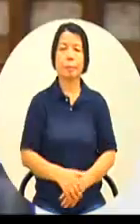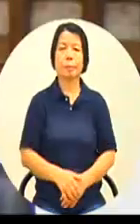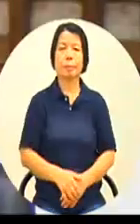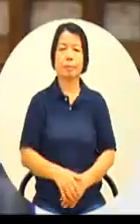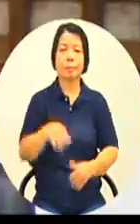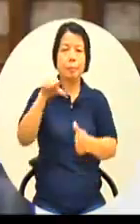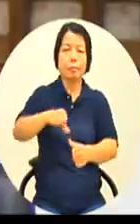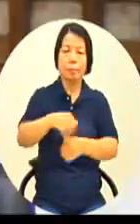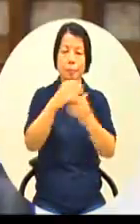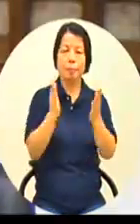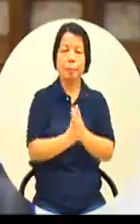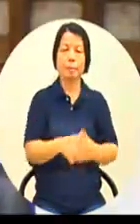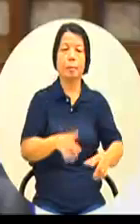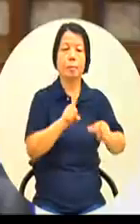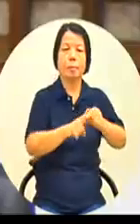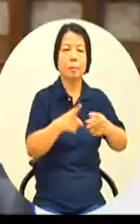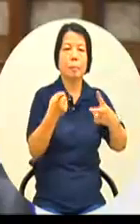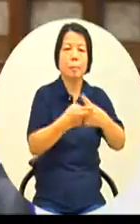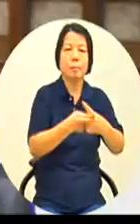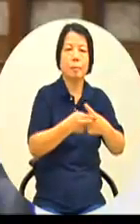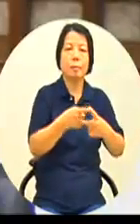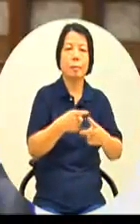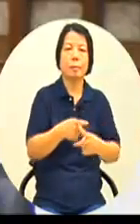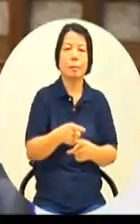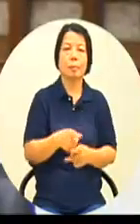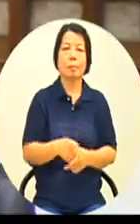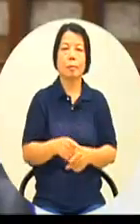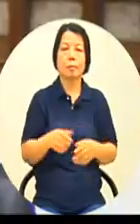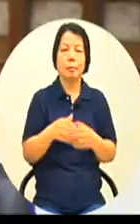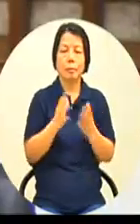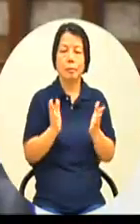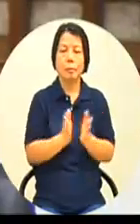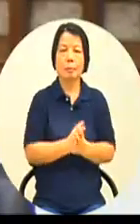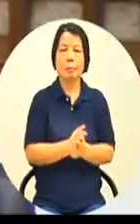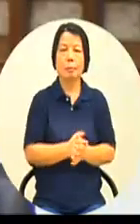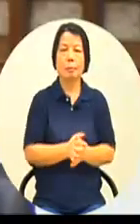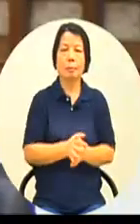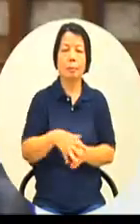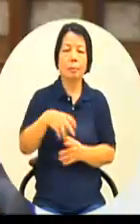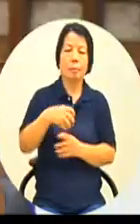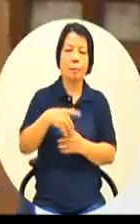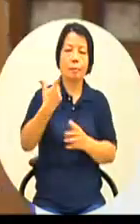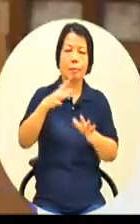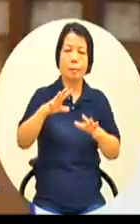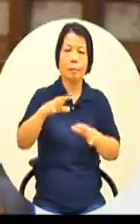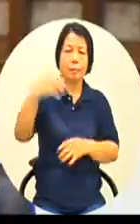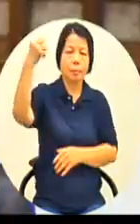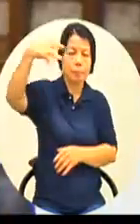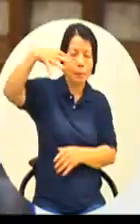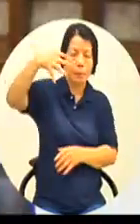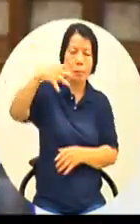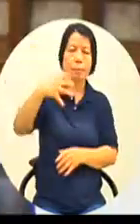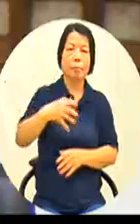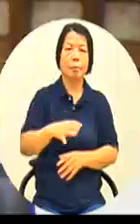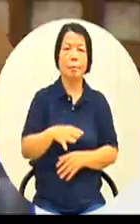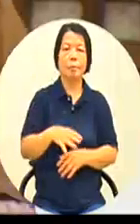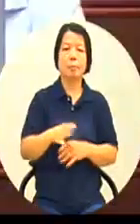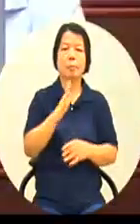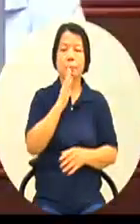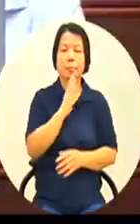是中小阶层、手民、单车，规个面白到乌索索、地瓜的，兼唔捌字的，你的看